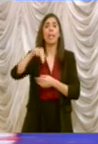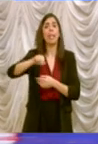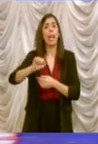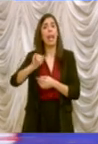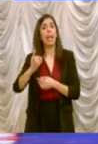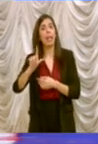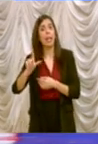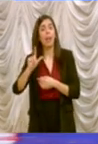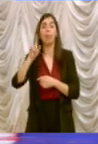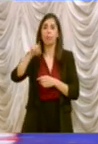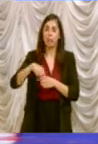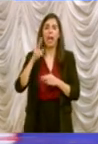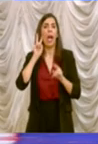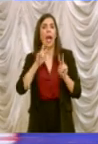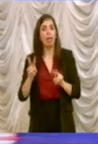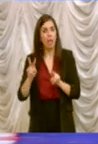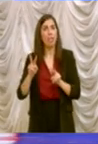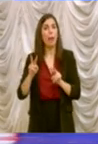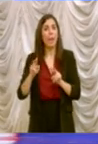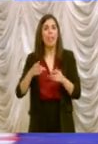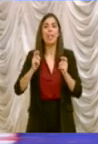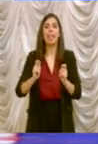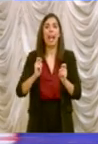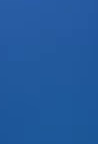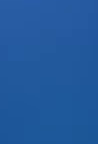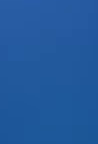comprese accertamenti cartelle esattoriali tutte a settembre